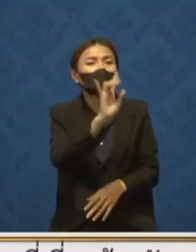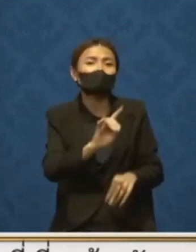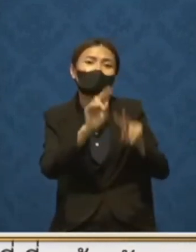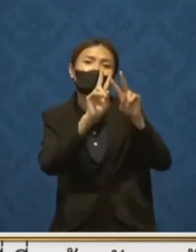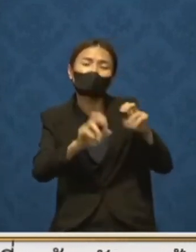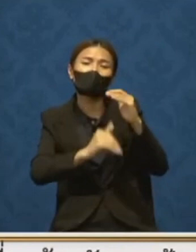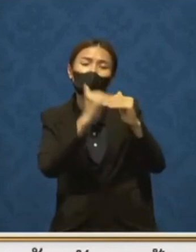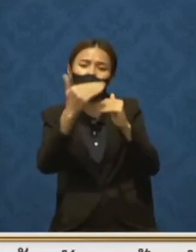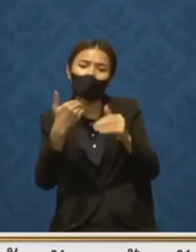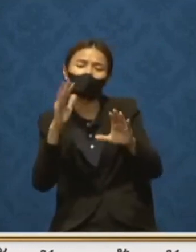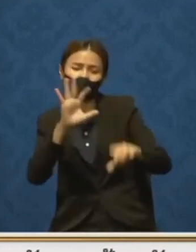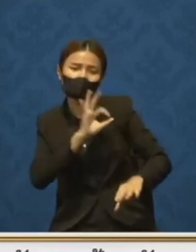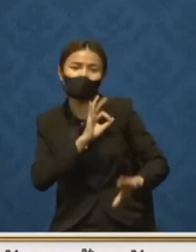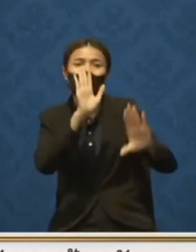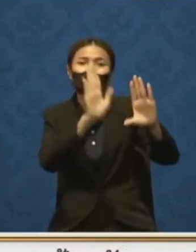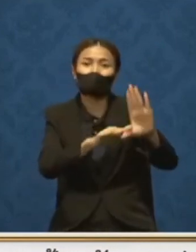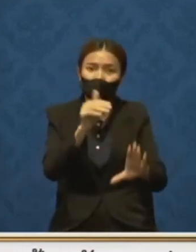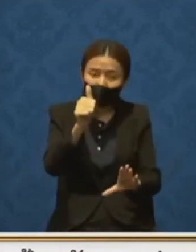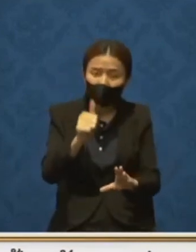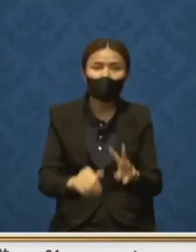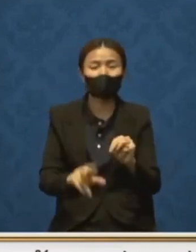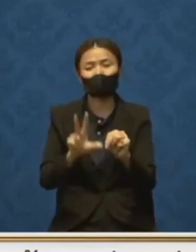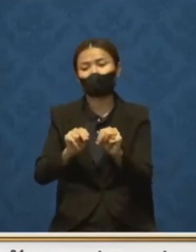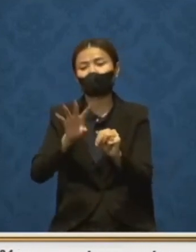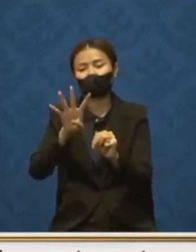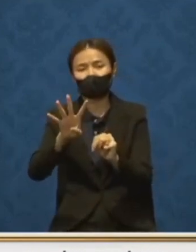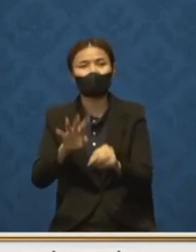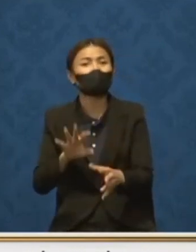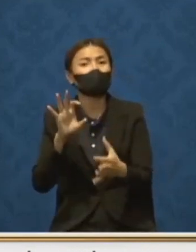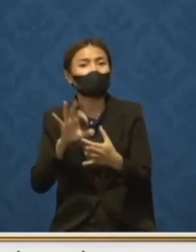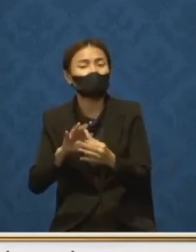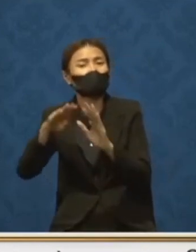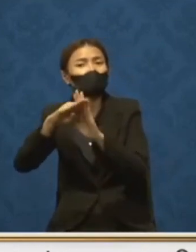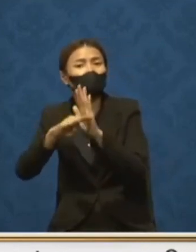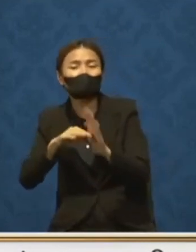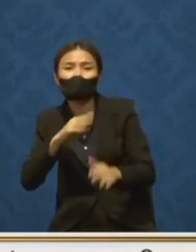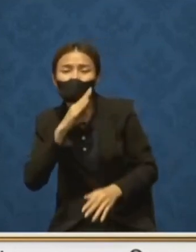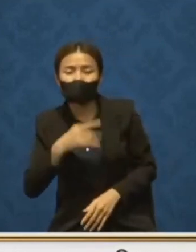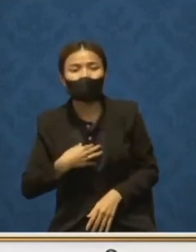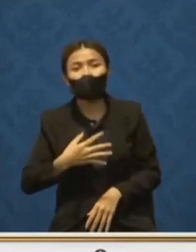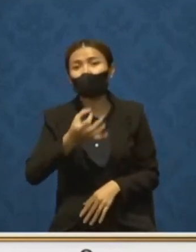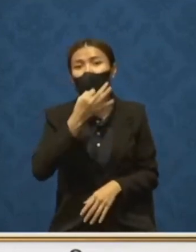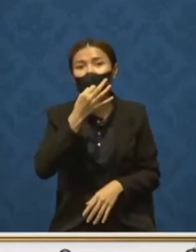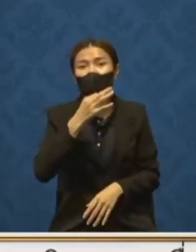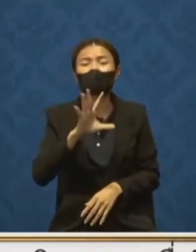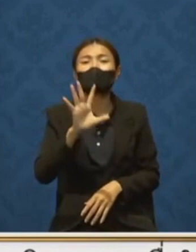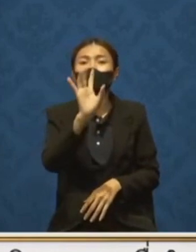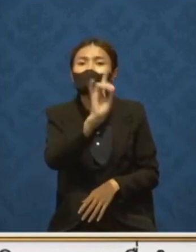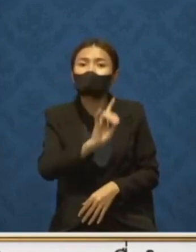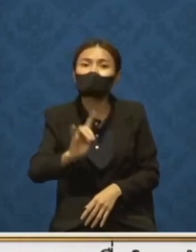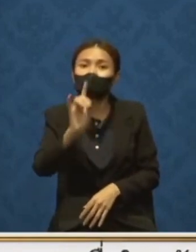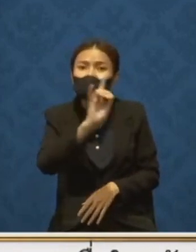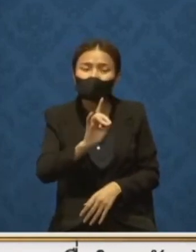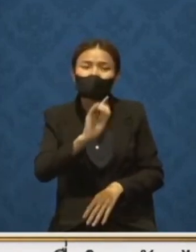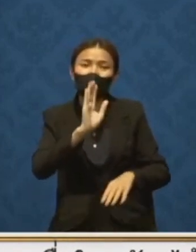มาตรา34ในเรื่องการขึ้นทะเบียนและรับใบอนุญาตเป็นผู้ประกอบวิชาชีพการสัตวบาลประเภทขอเป็นต้นนะครับ